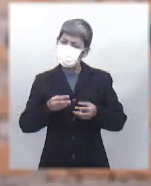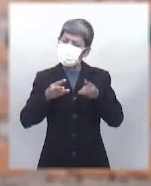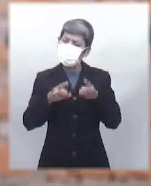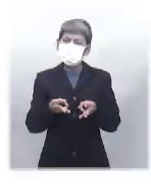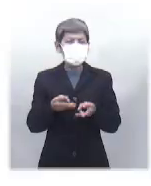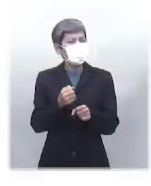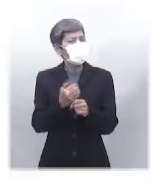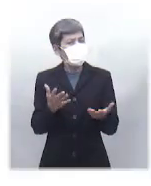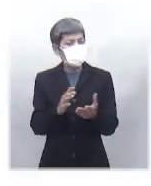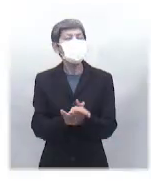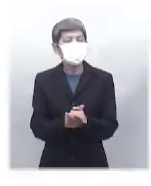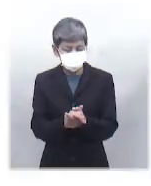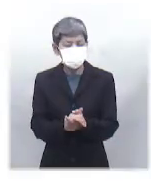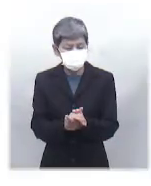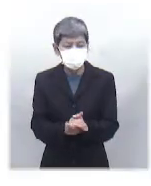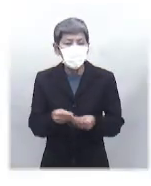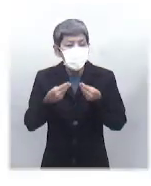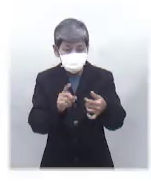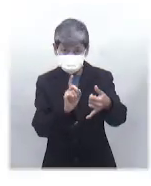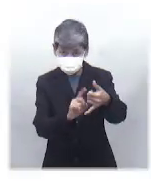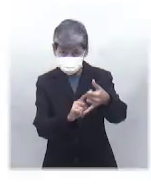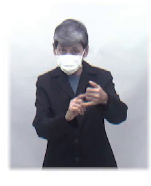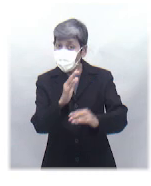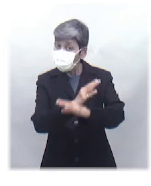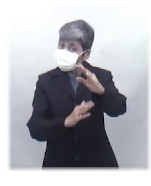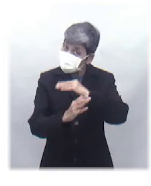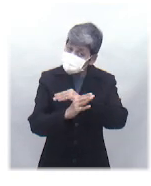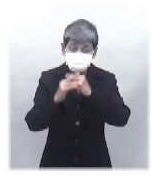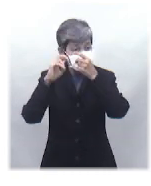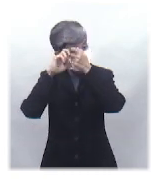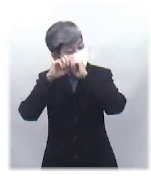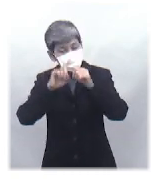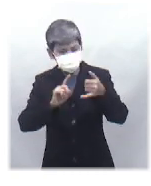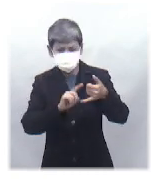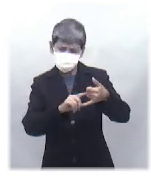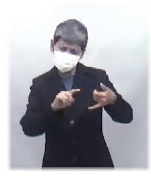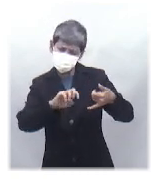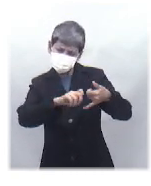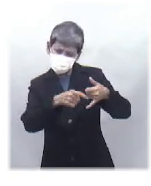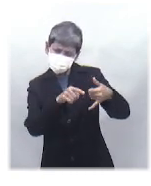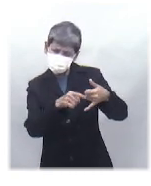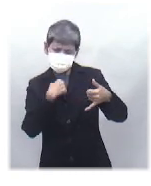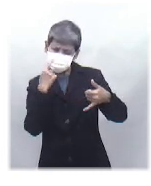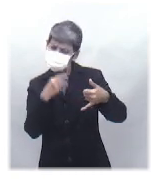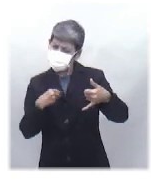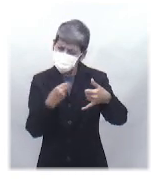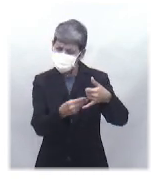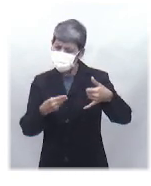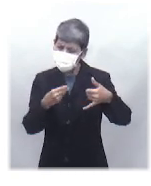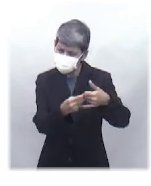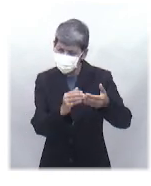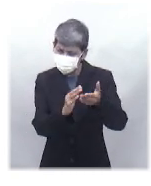นะครับถึงจะให้คนคนหนึ่งเนี่ยนะครับซึ่งหลายคนมองว่ามันมีปัญหาเนี่ยทำให้เขา